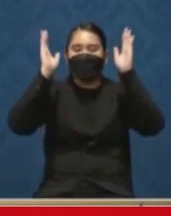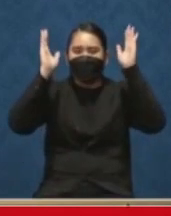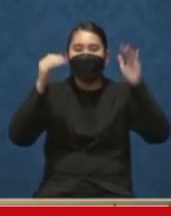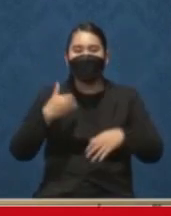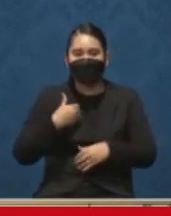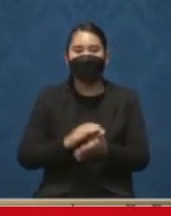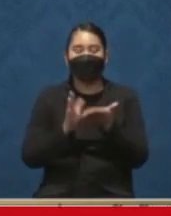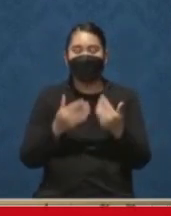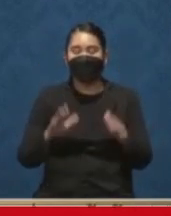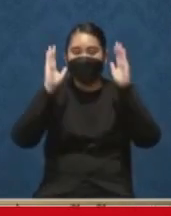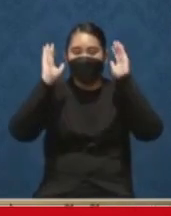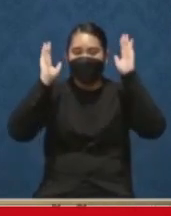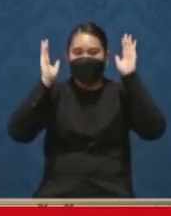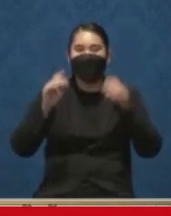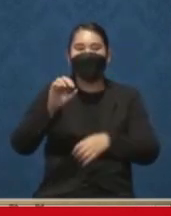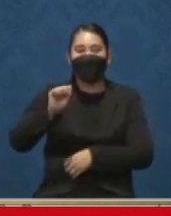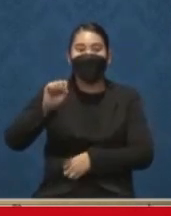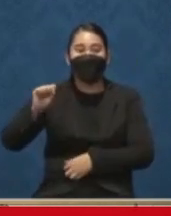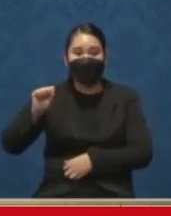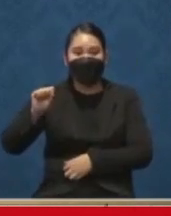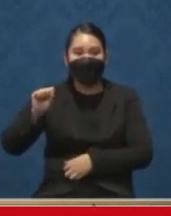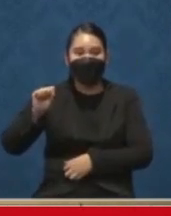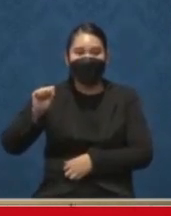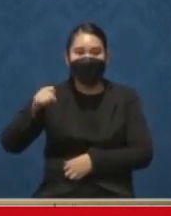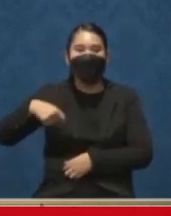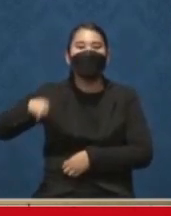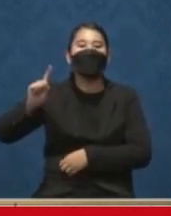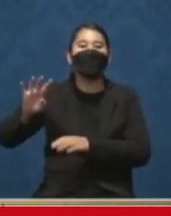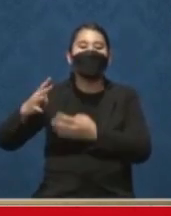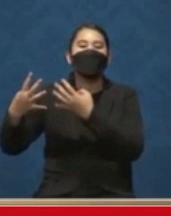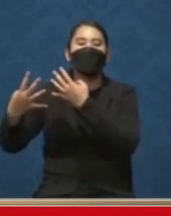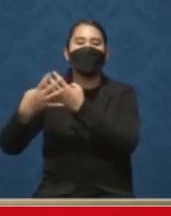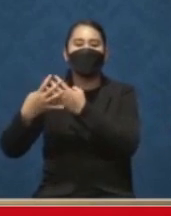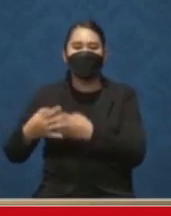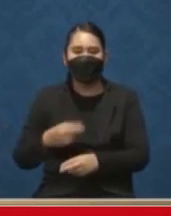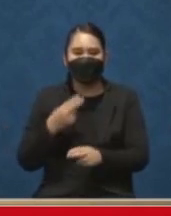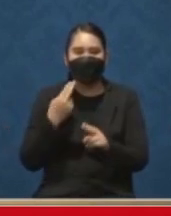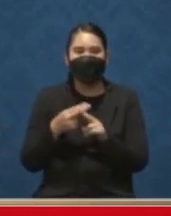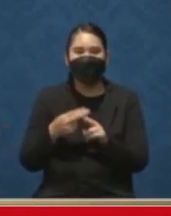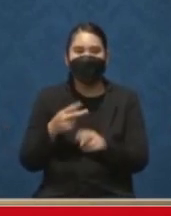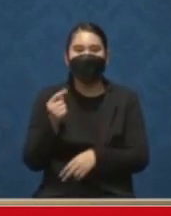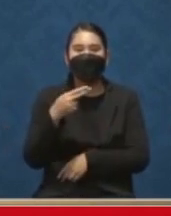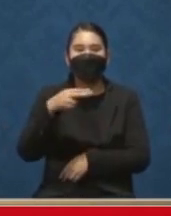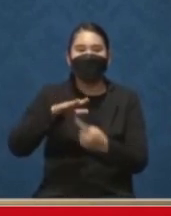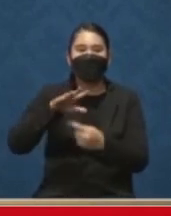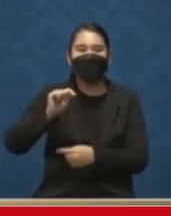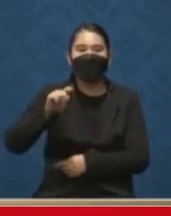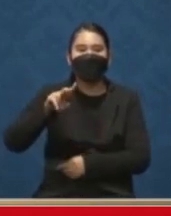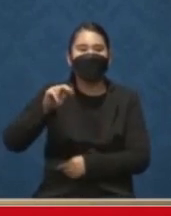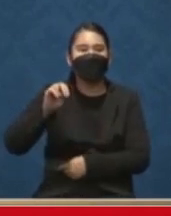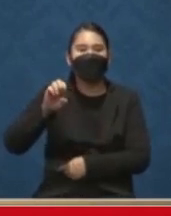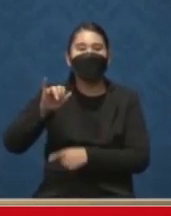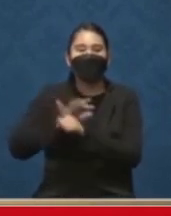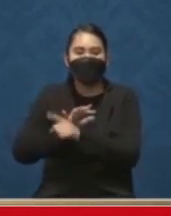ราก็รณรงค์การรณรงค์ปรากฏว่าเพื่อนสสผมที่ยังอยู่เนี่ยโดนจับเข้าห้องขังเลยเอ่ยชื่อท่านได้ท่านสสทัศนีเชียง